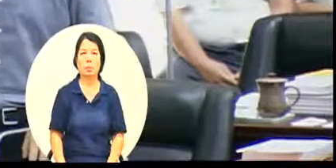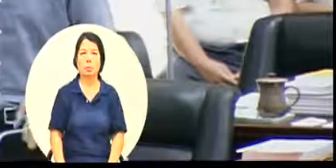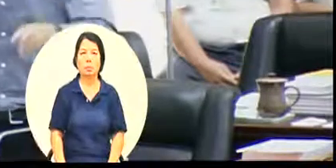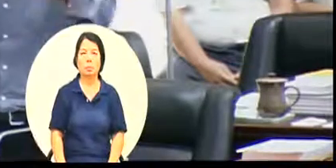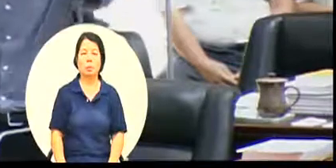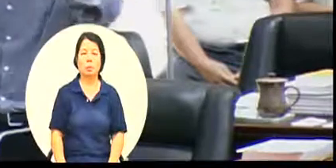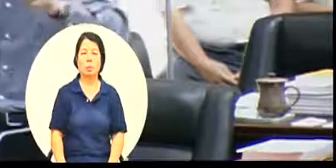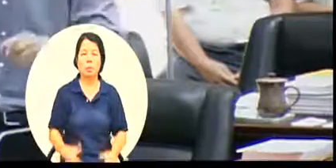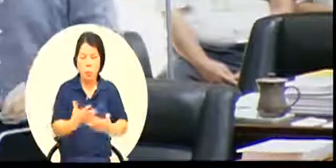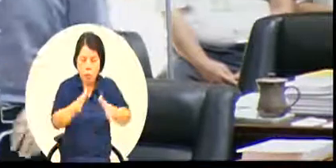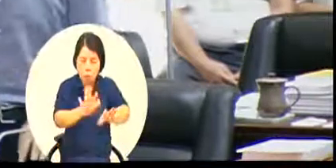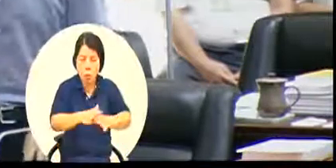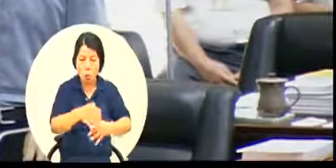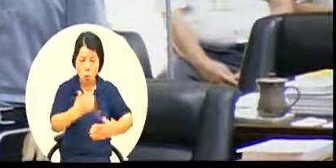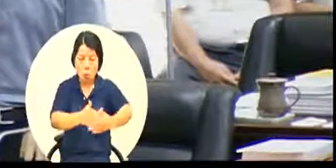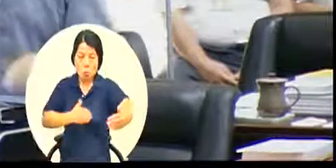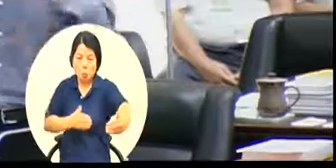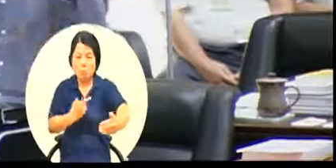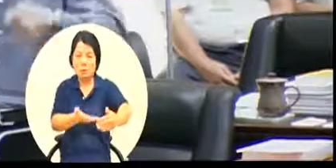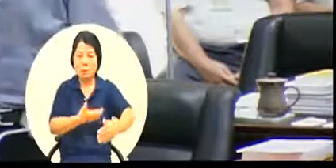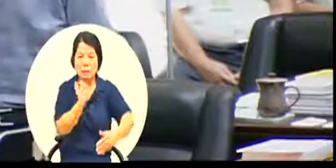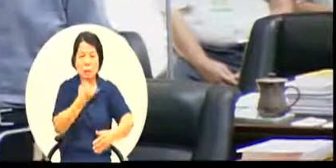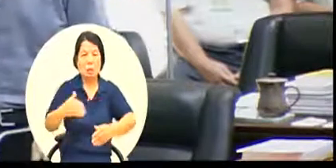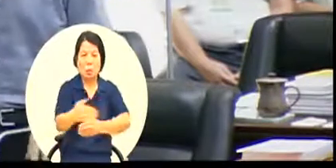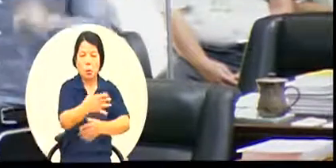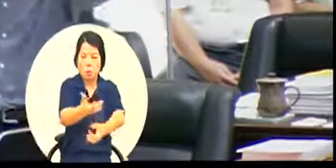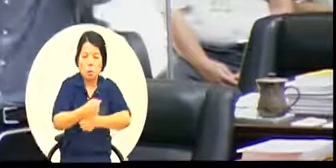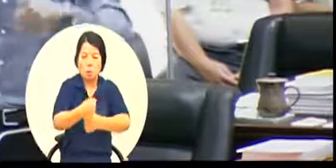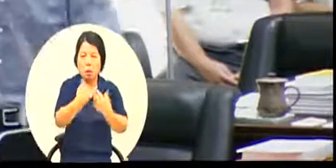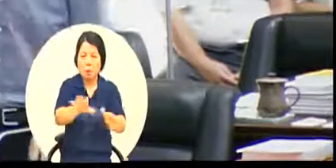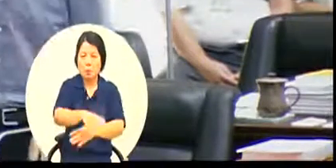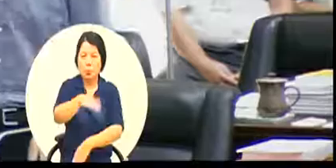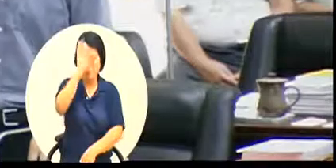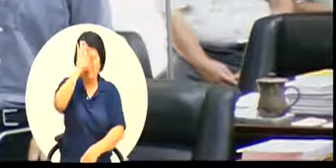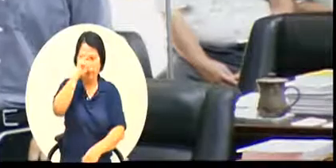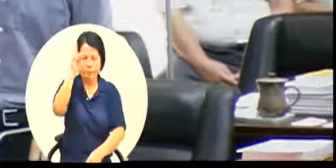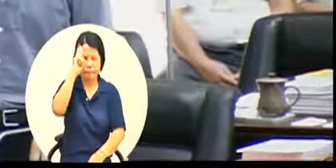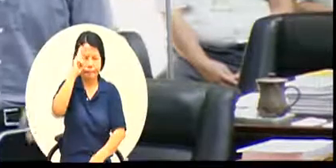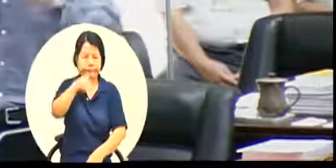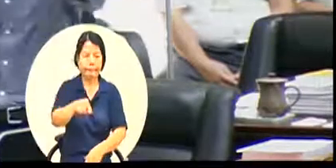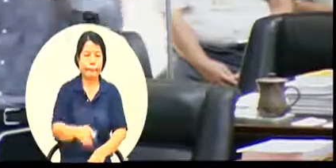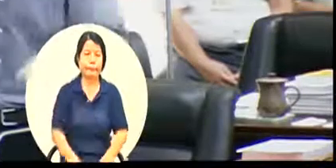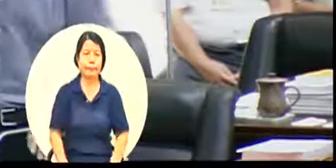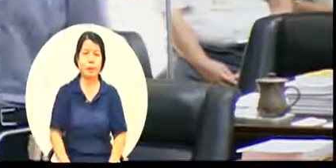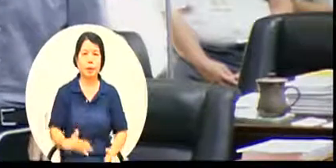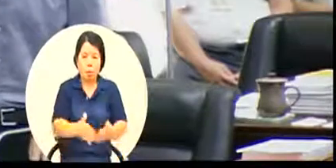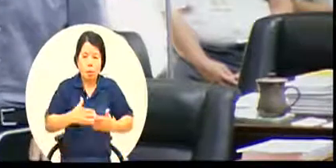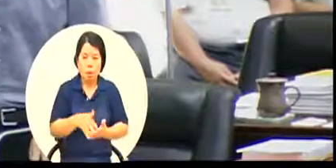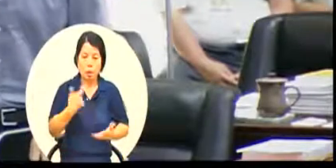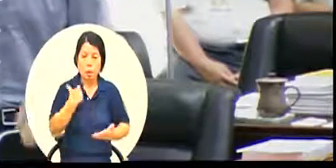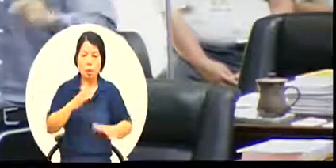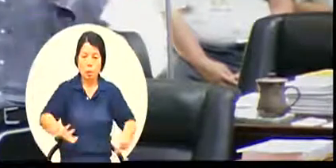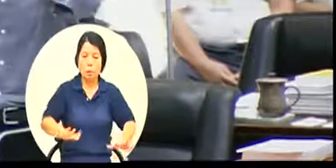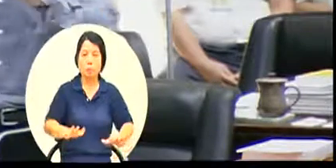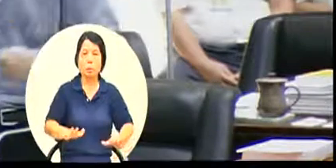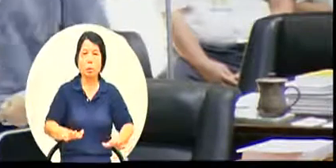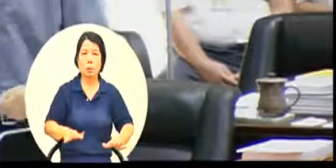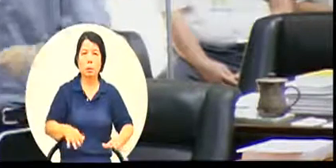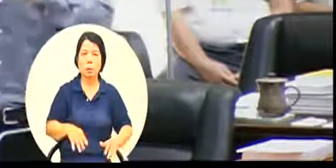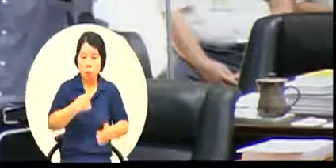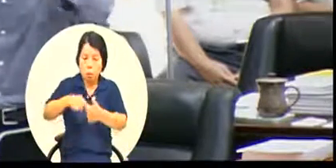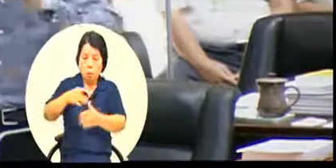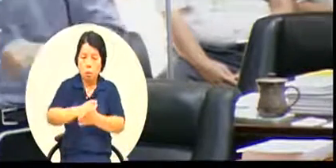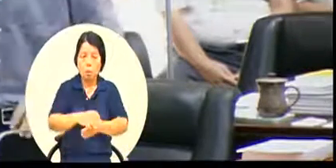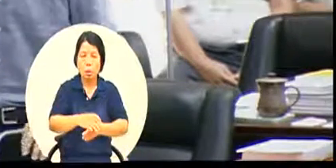们的渔船，那我们让你食品进口，不要那么神经病了、啊、不要那么没头脑啊，礁就是礁，岛就是岛，礁只有十二海